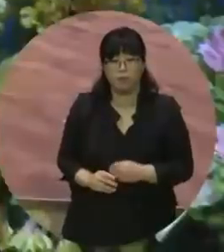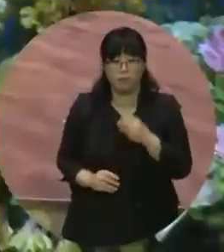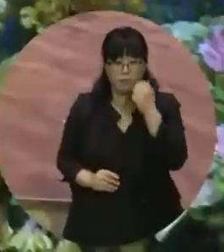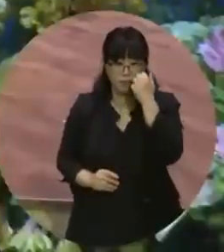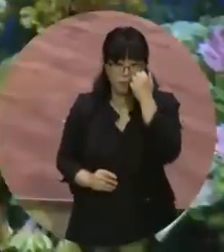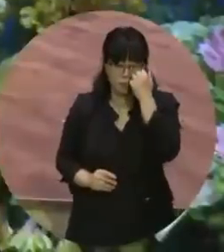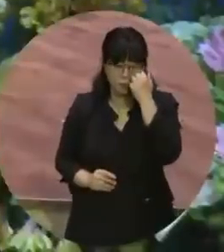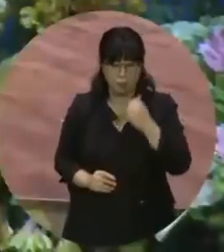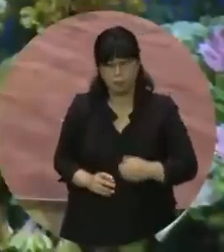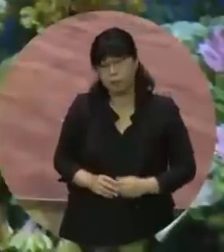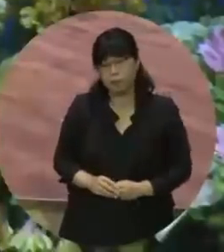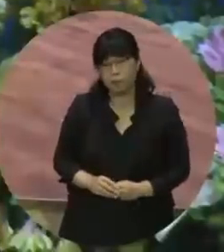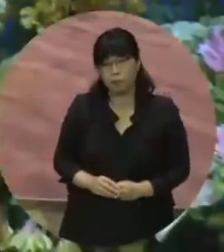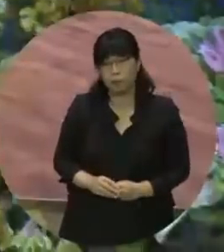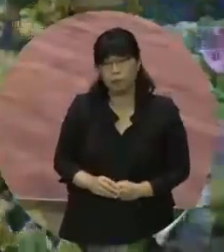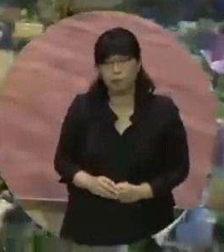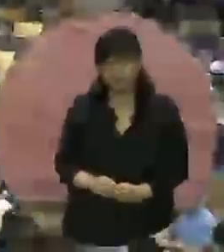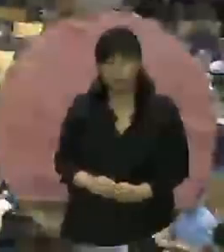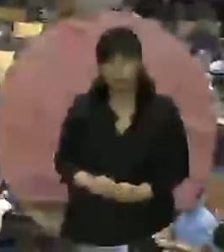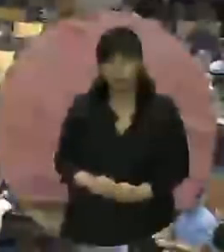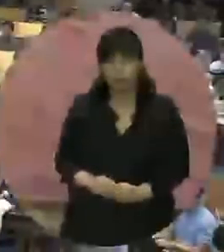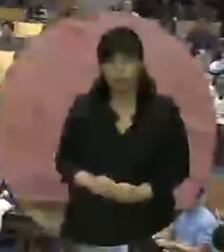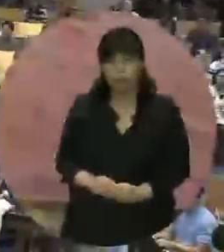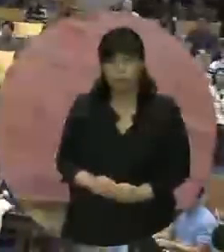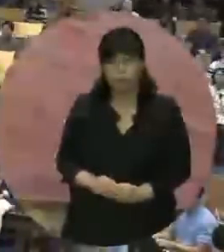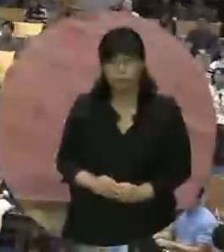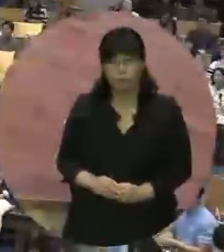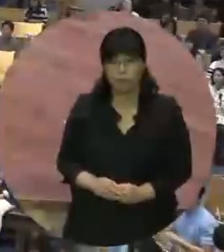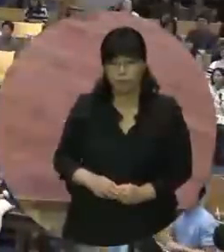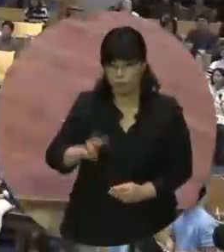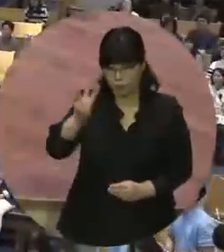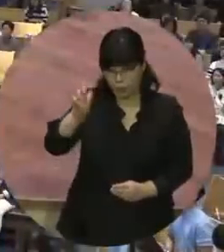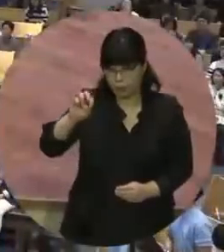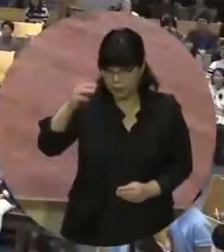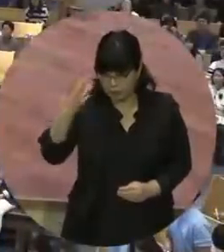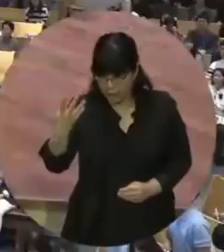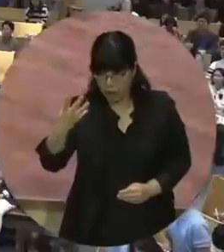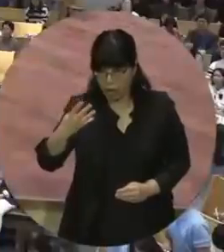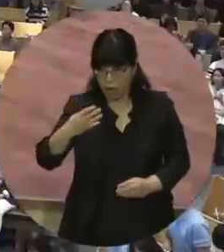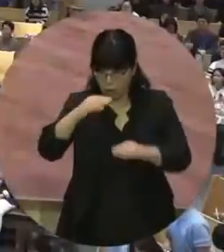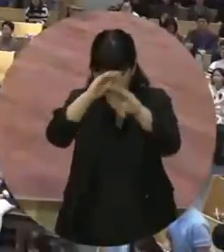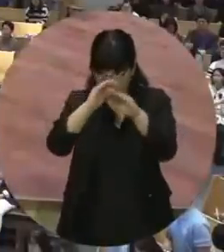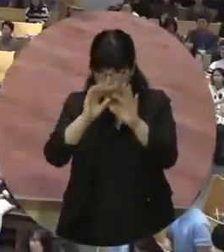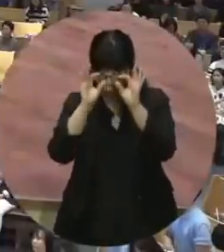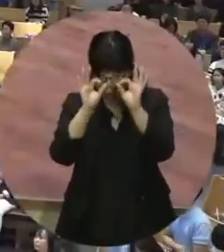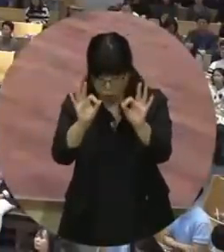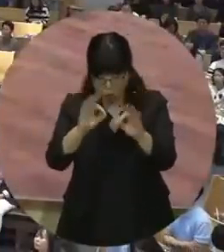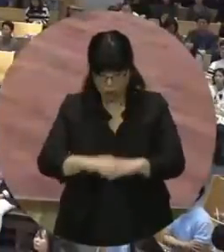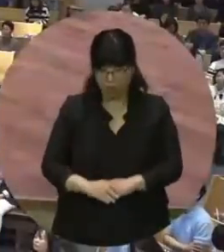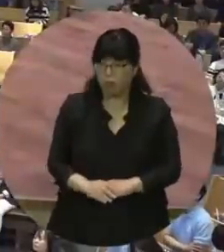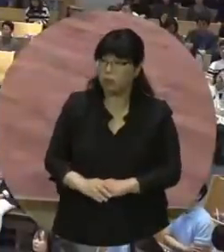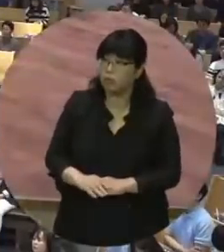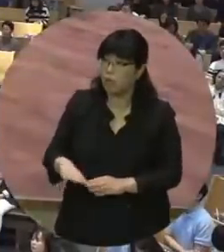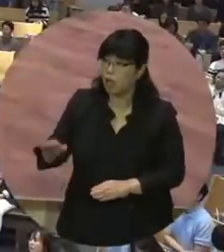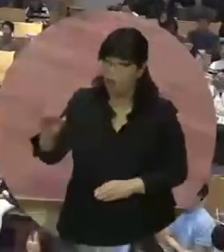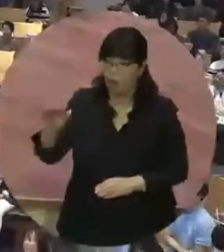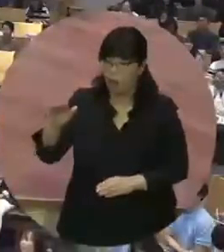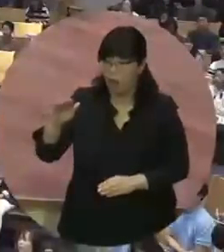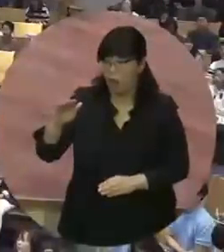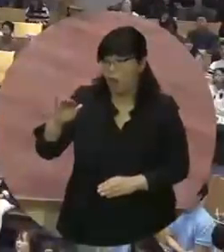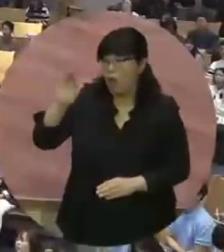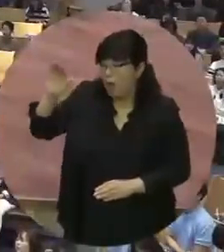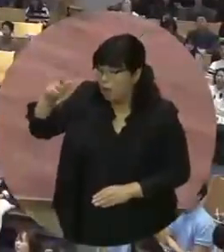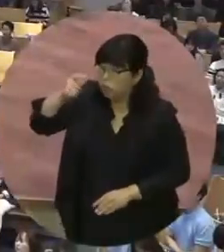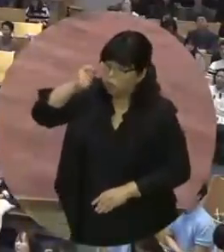34절 보세요. 에서가 그의 아버지의 말을 듣고 소리 질러 슬피 울며 아버지에게 이르되 내